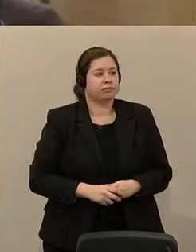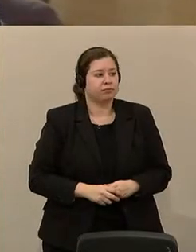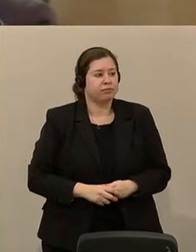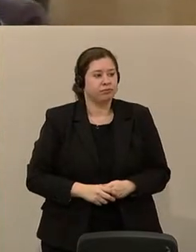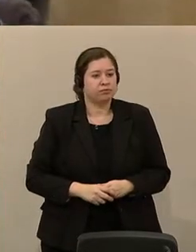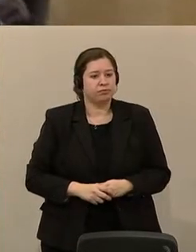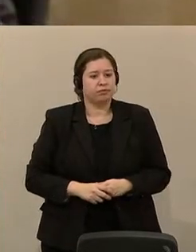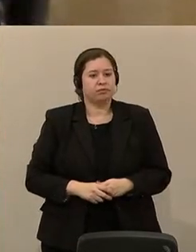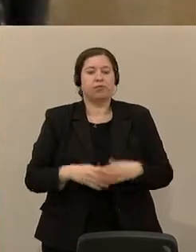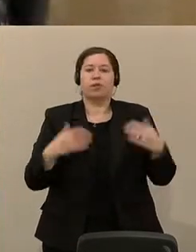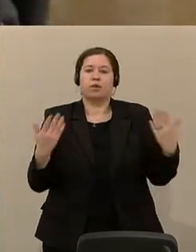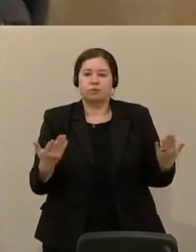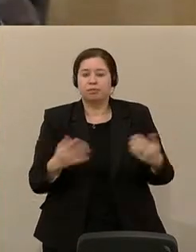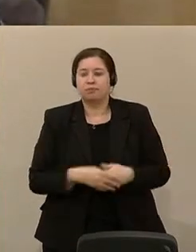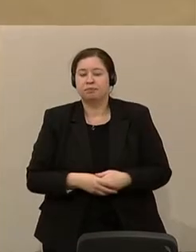Also ich glaube,